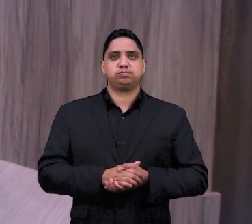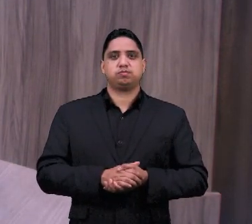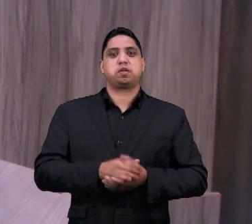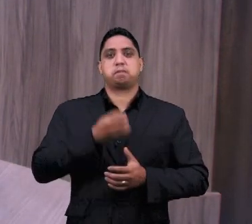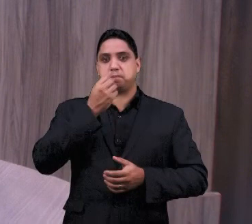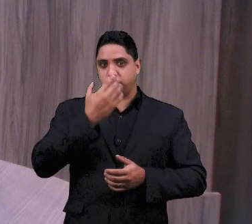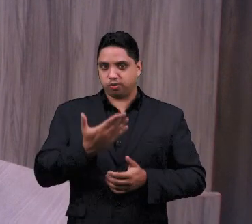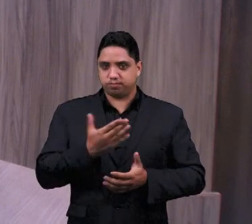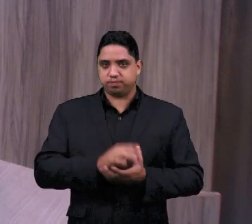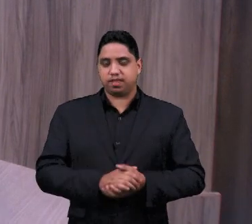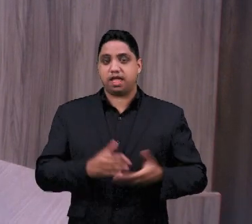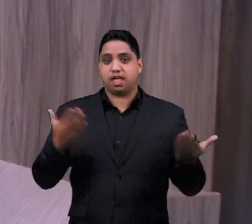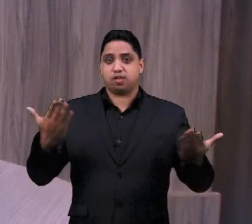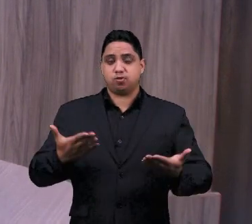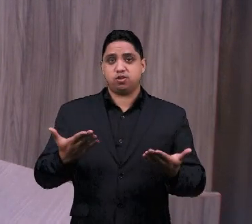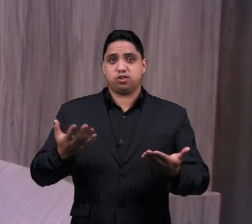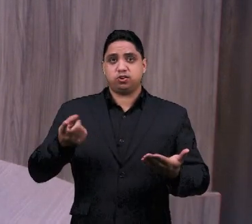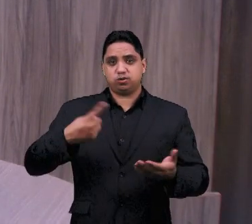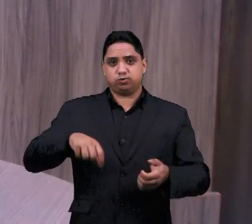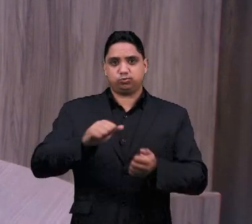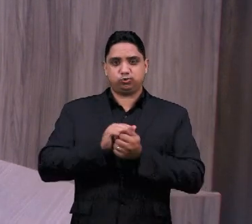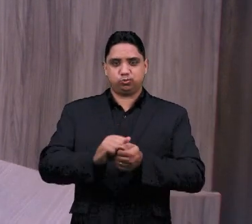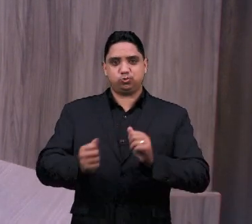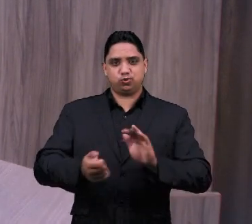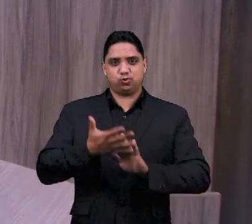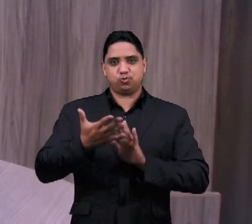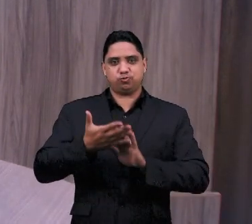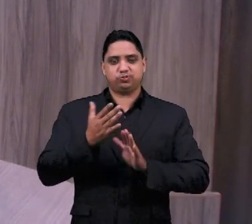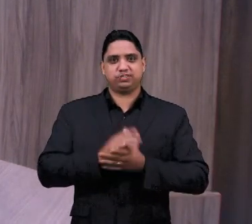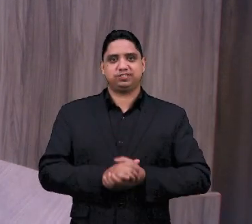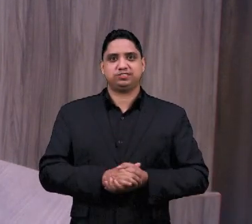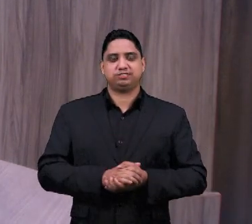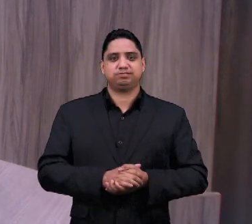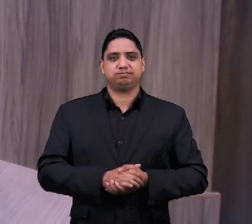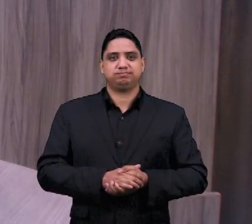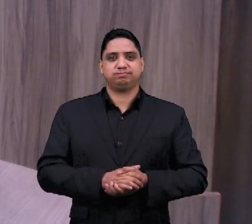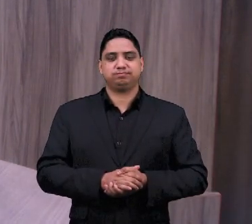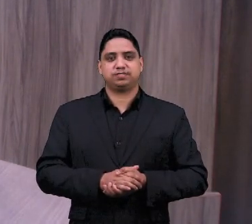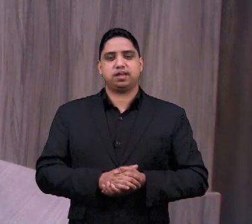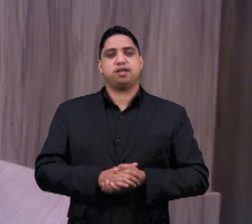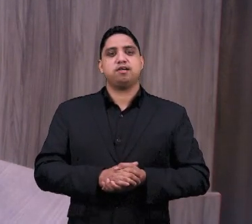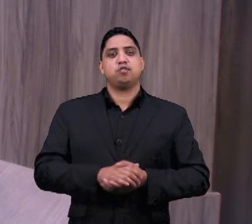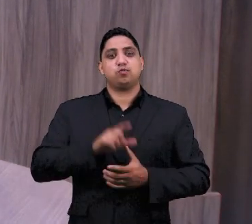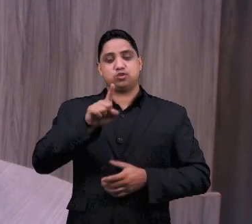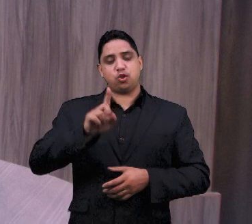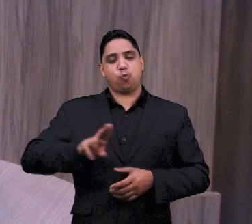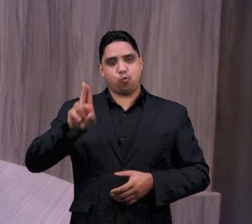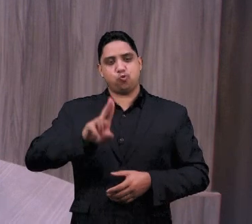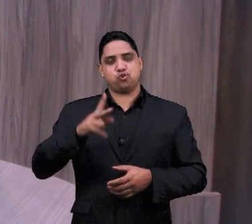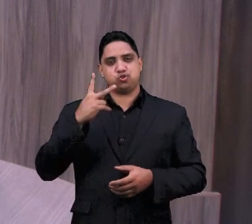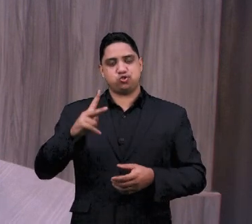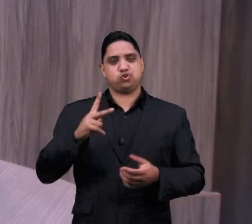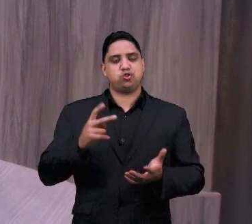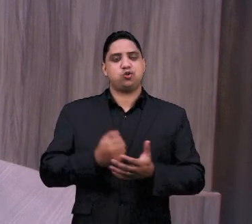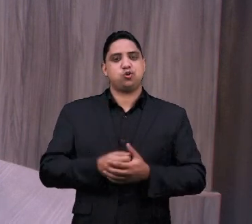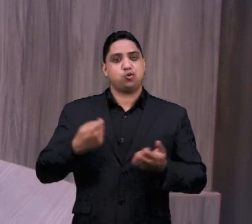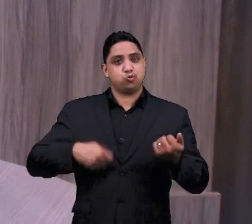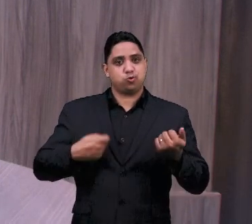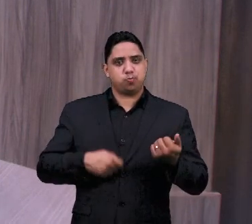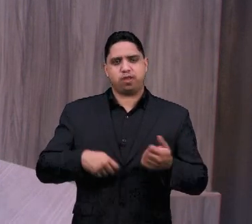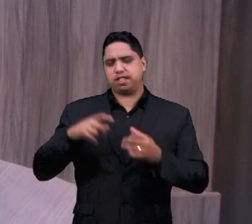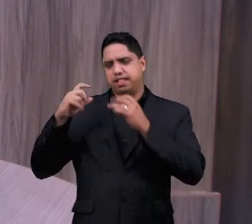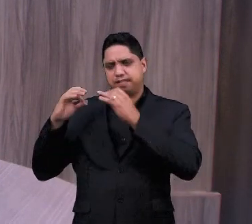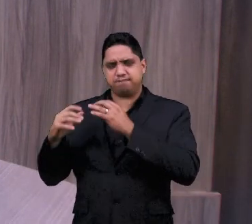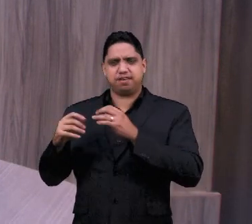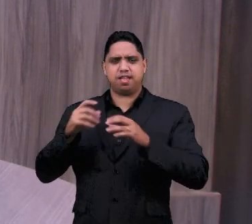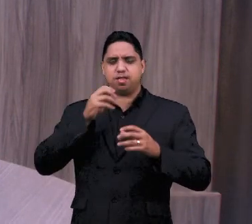Très bien. Maintenant, nous allons jouer ensemble avec la louange. Alors, prenez votre instrument que vous jouez, la flûte,